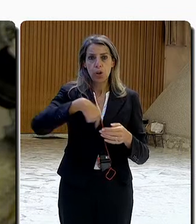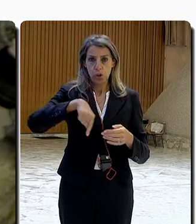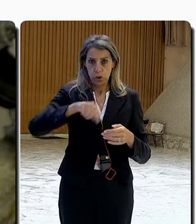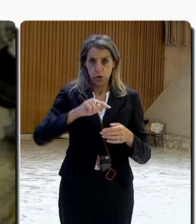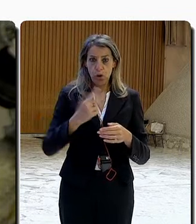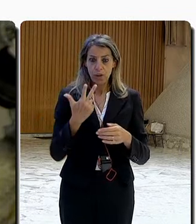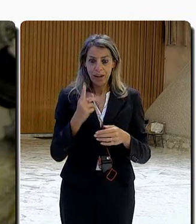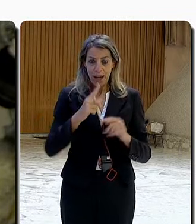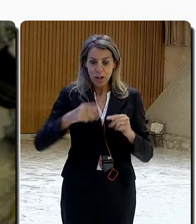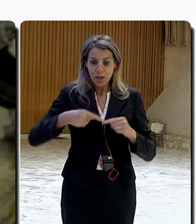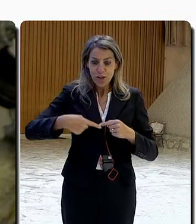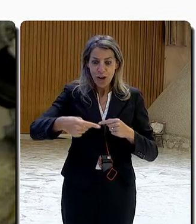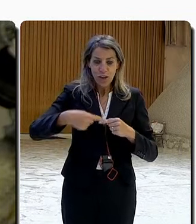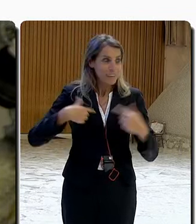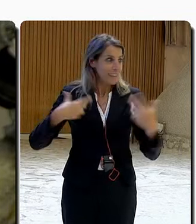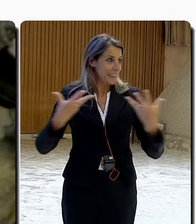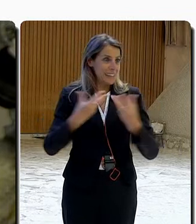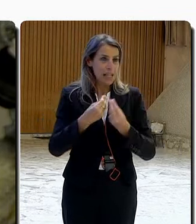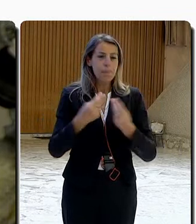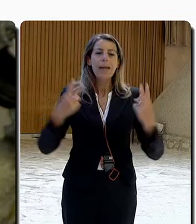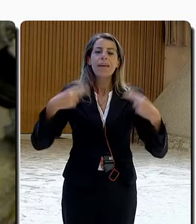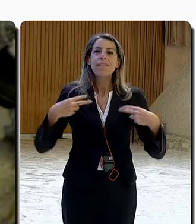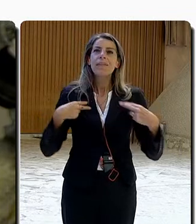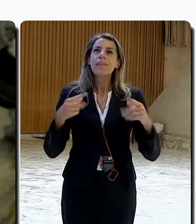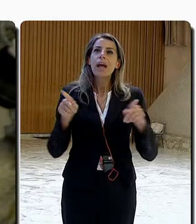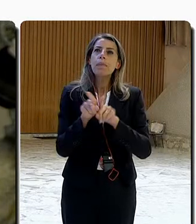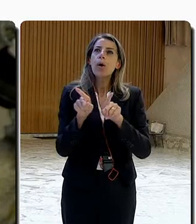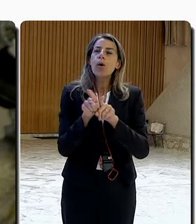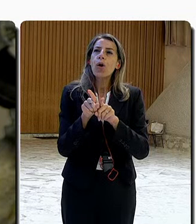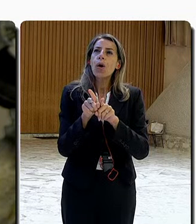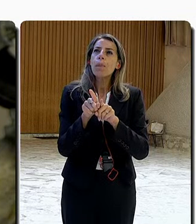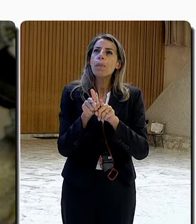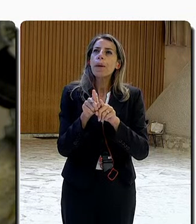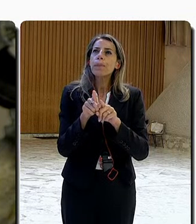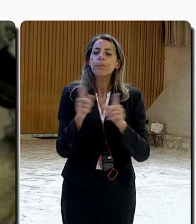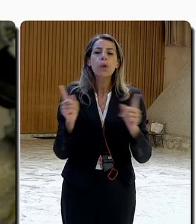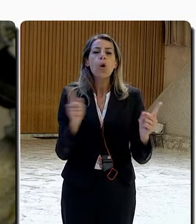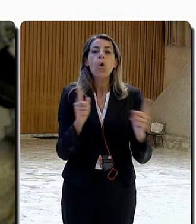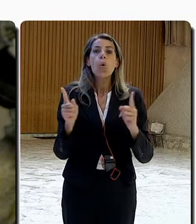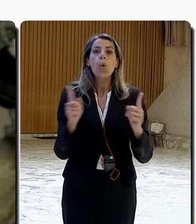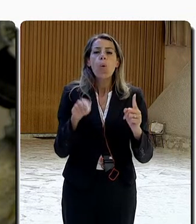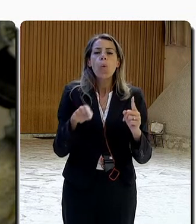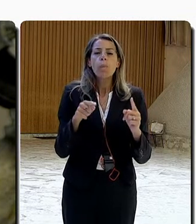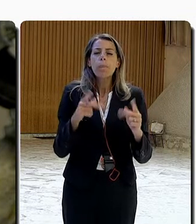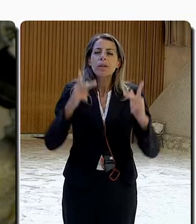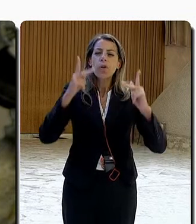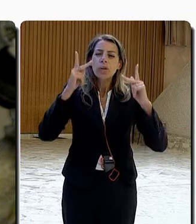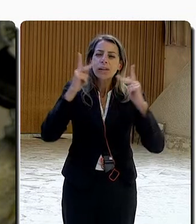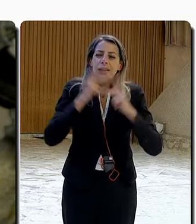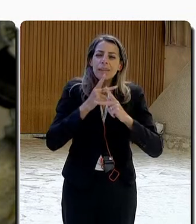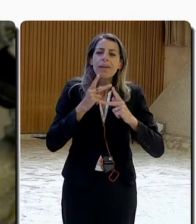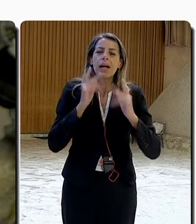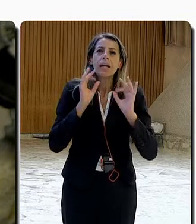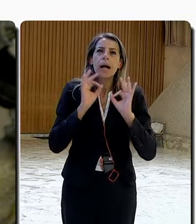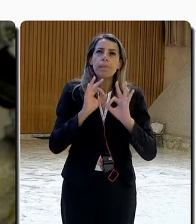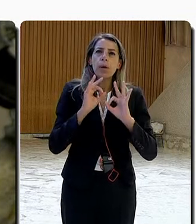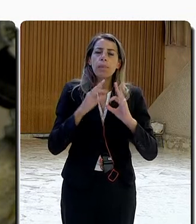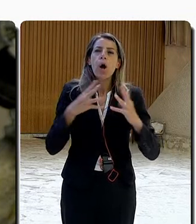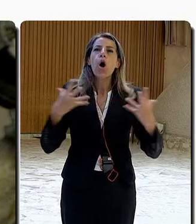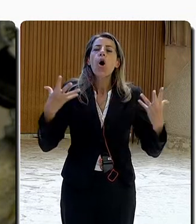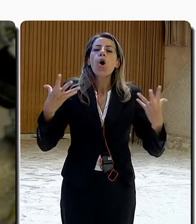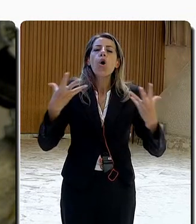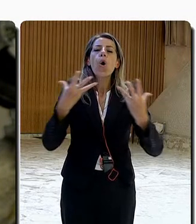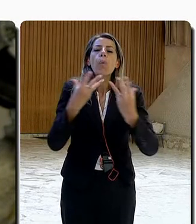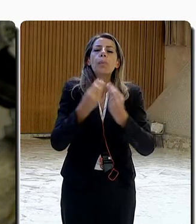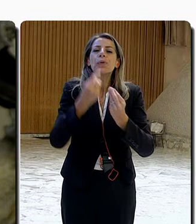prossimi 3 giorni insieme come un momento d'autentica comunione ecclesiale